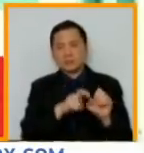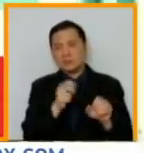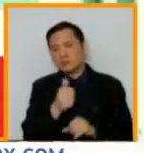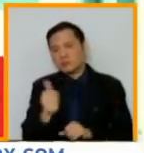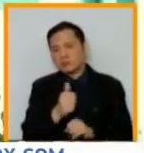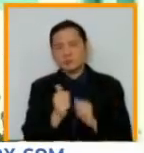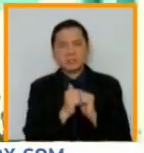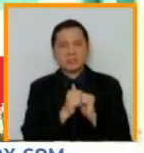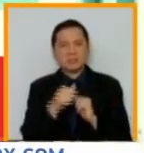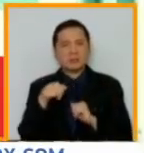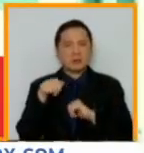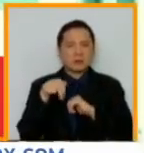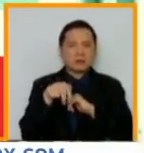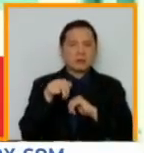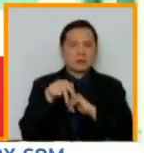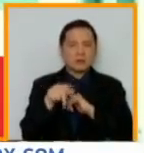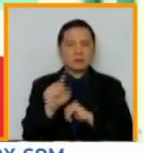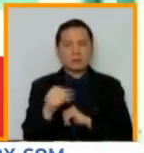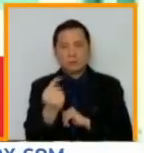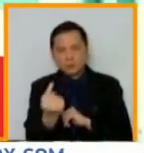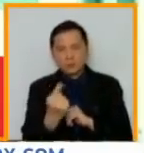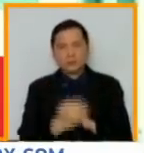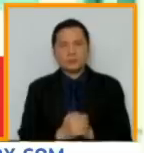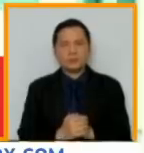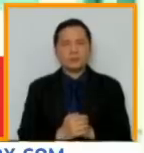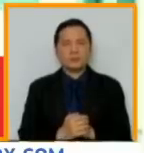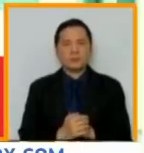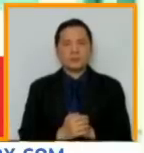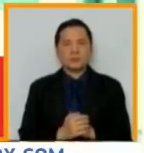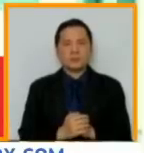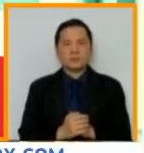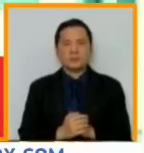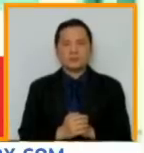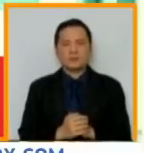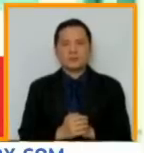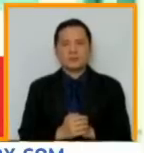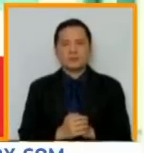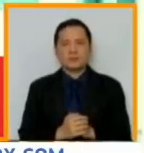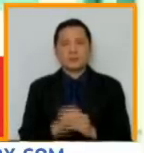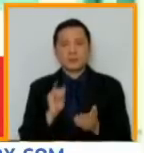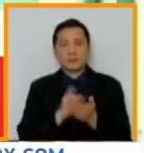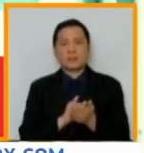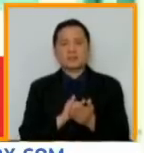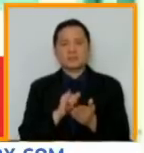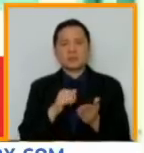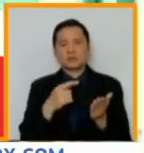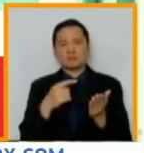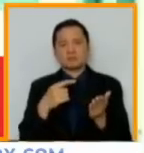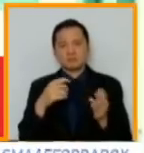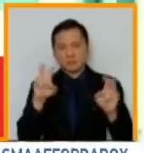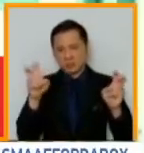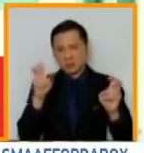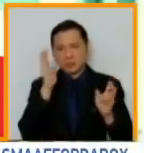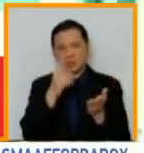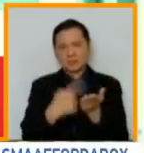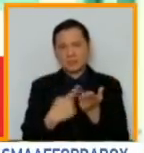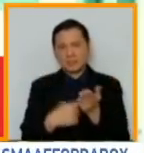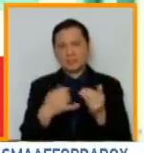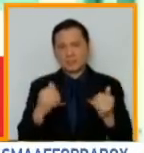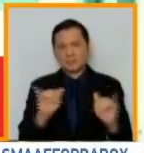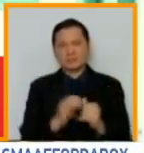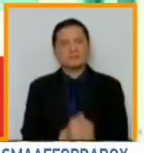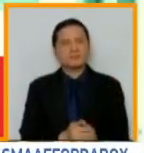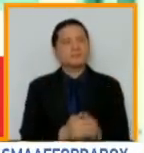So yan po yung isang magiging batayan natin, Miss Connie. All right. Marami pong